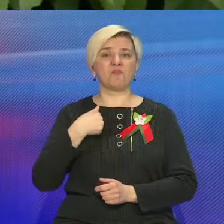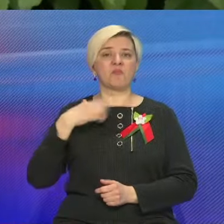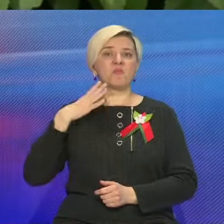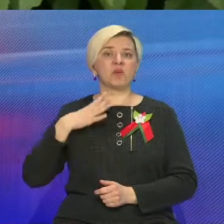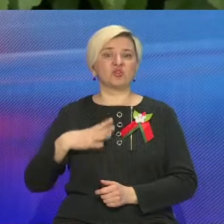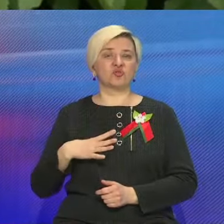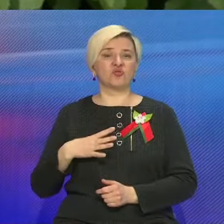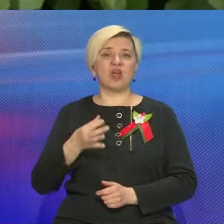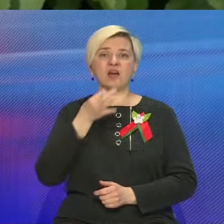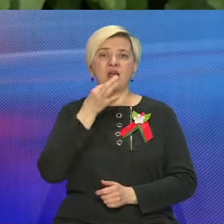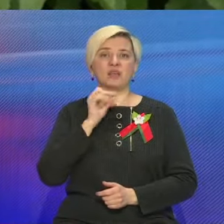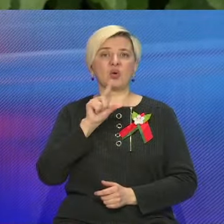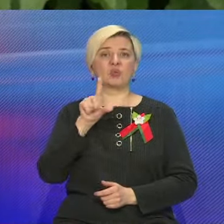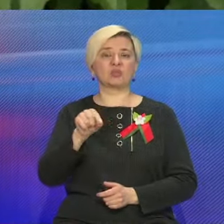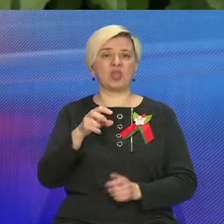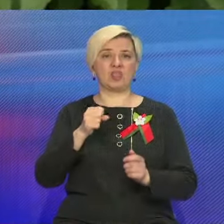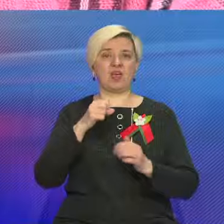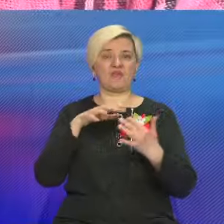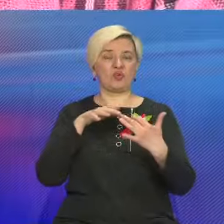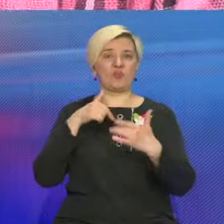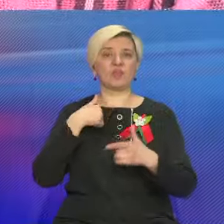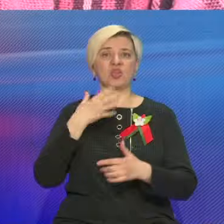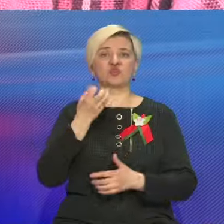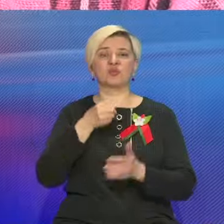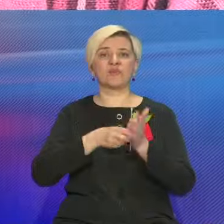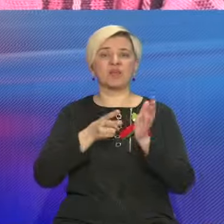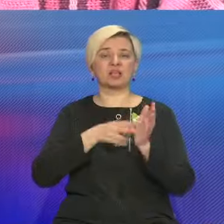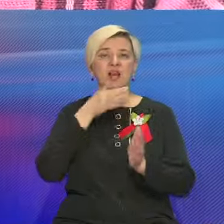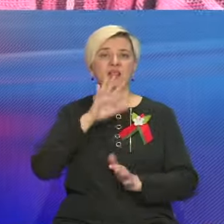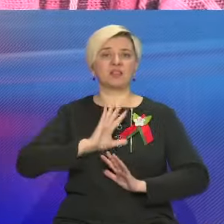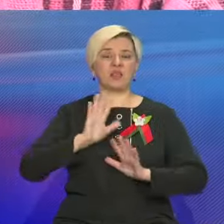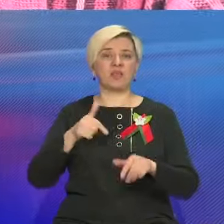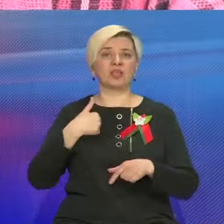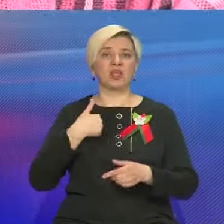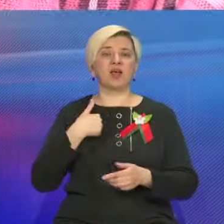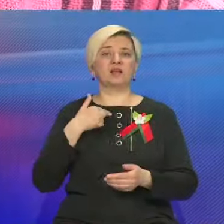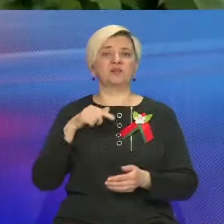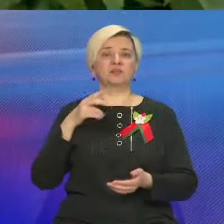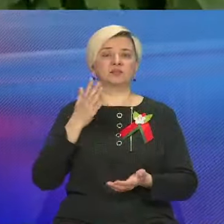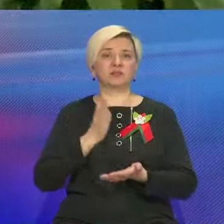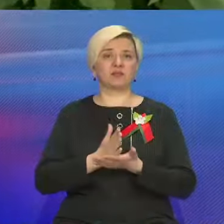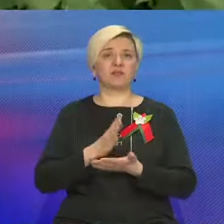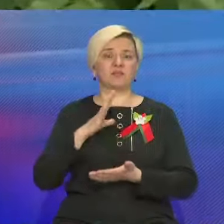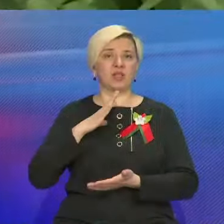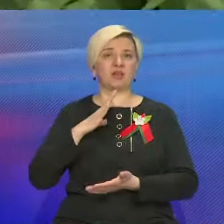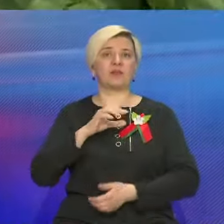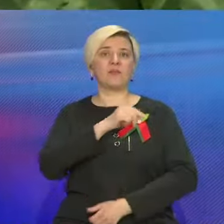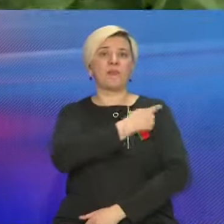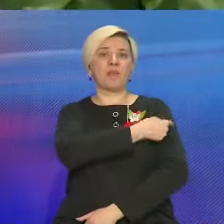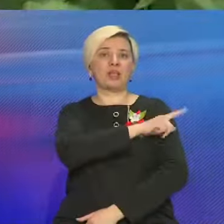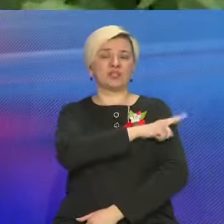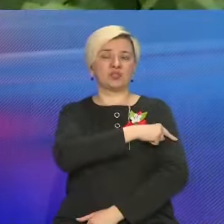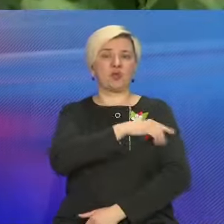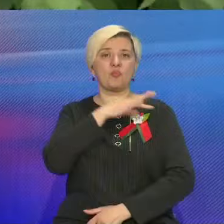на фронт. Мне еще 17 лет не было. Я стала медсестрой. Много работы было. Когда